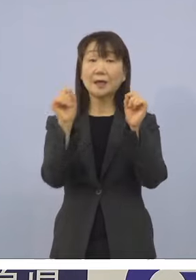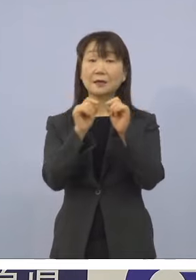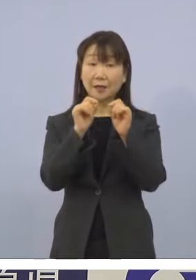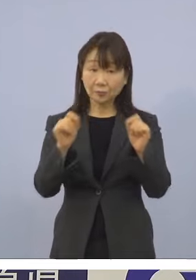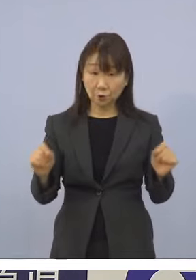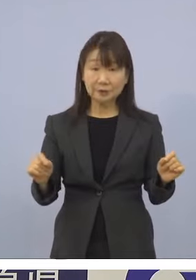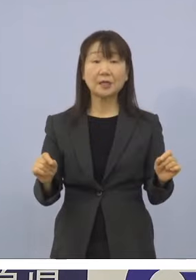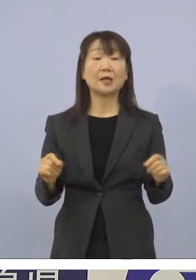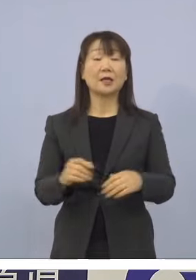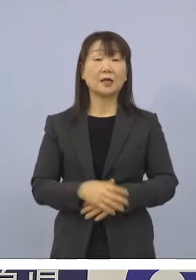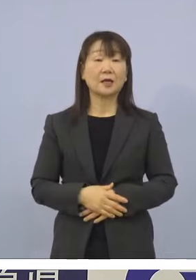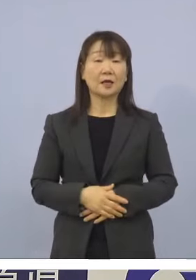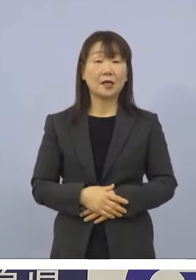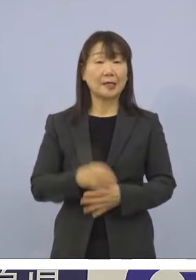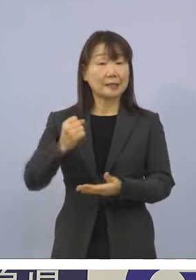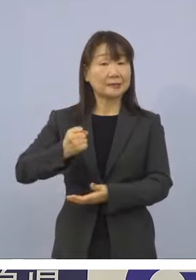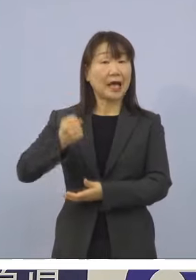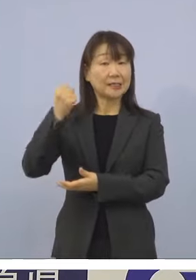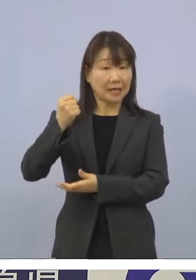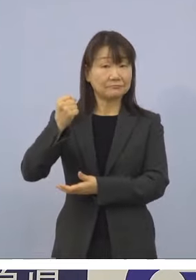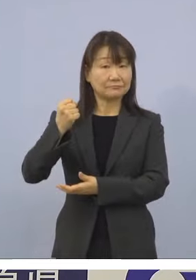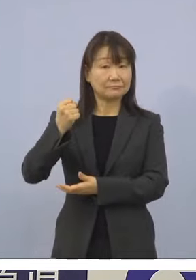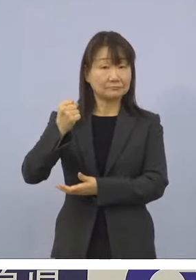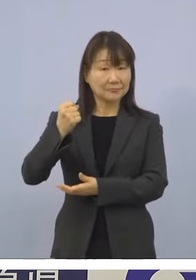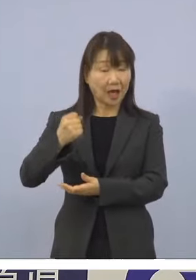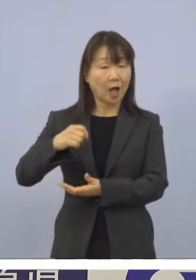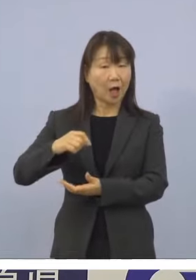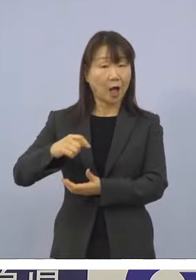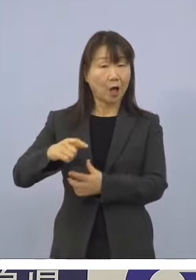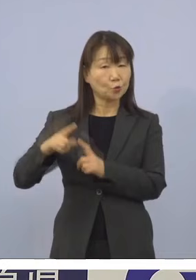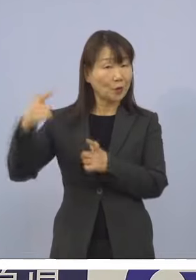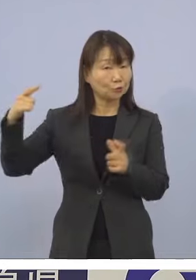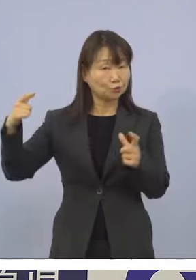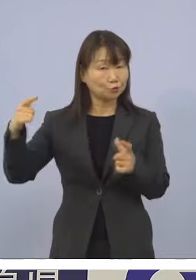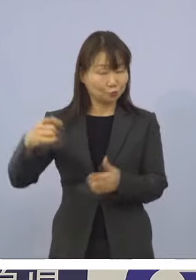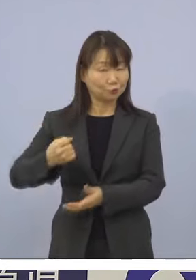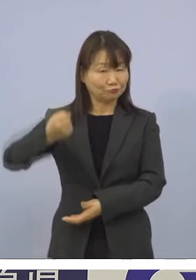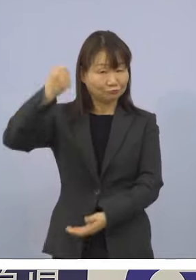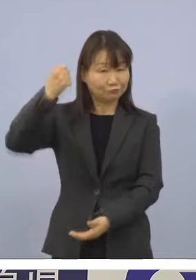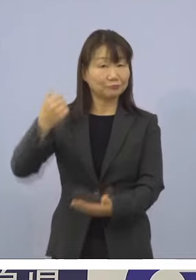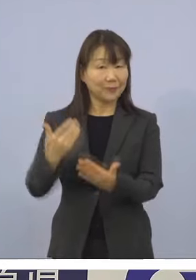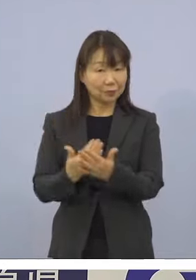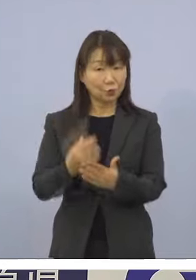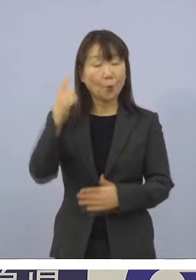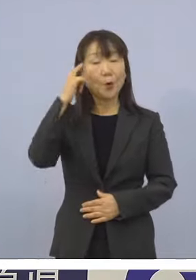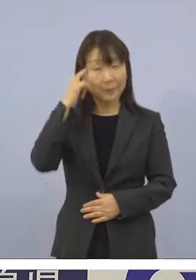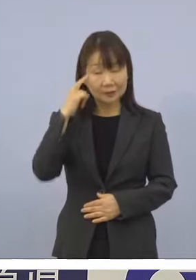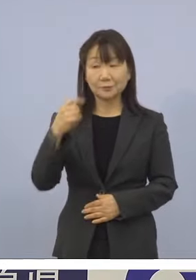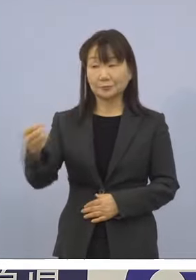った財源が増えていくと、まあ、このように思ってます。 ありがとうございます。